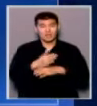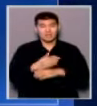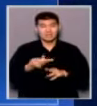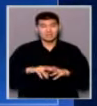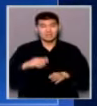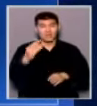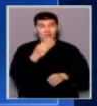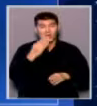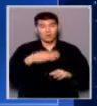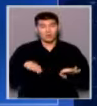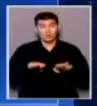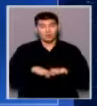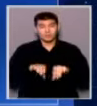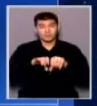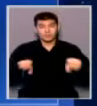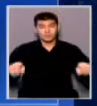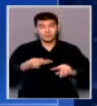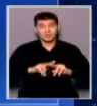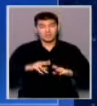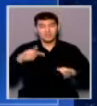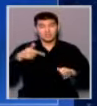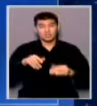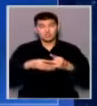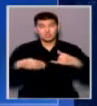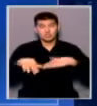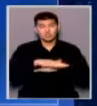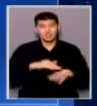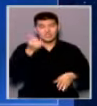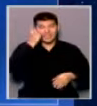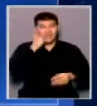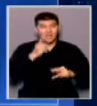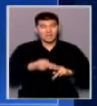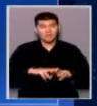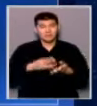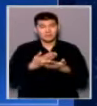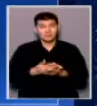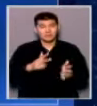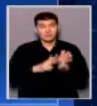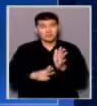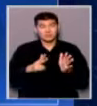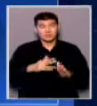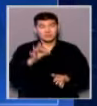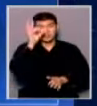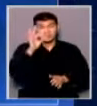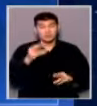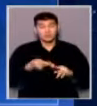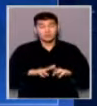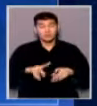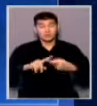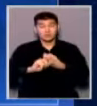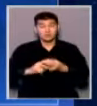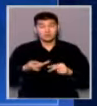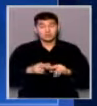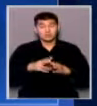Астрахань-Мангышлак. Его протяженность составляет более 1000 километров. Изношенность на сегодня достигла уровня 80%. В этой связи